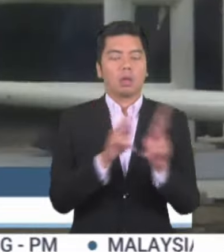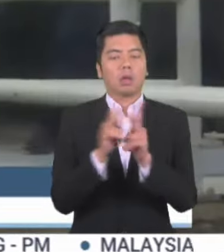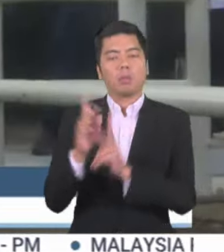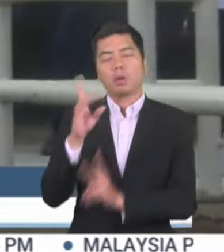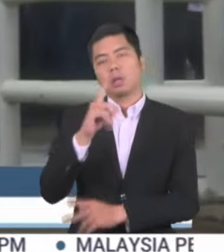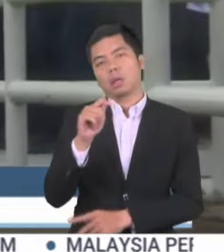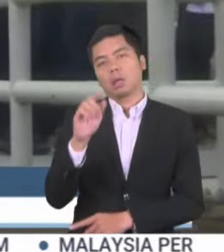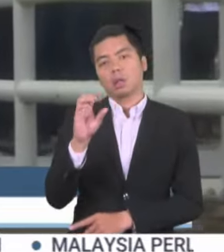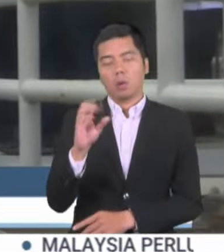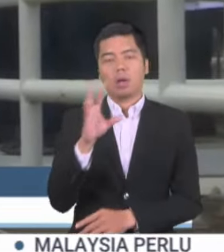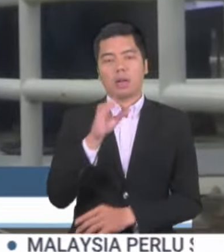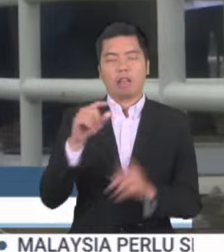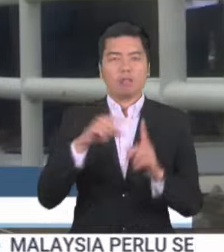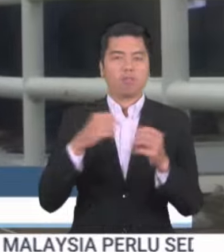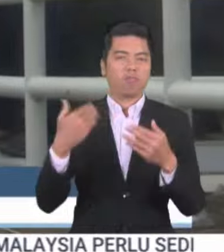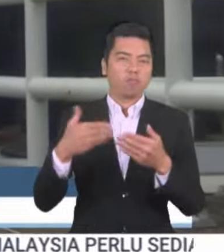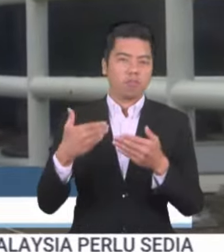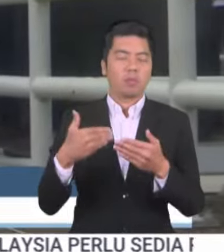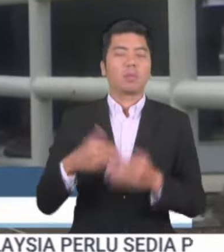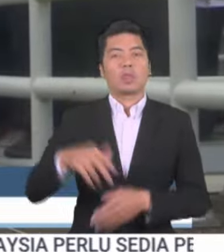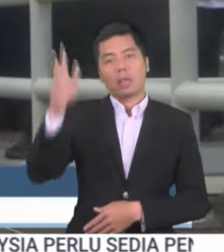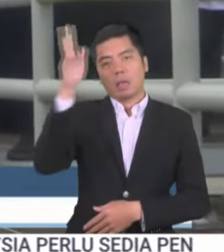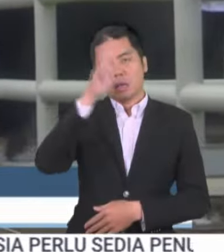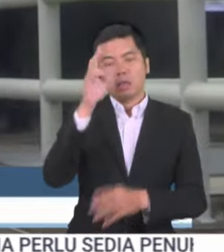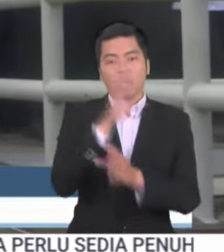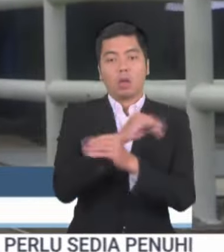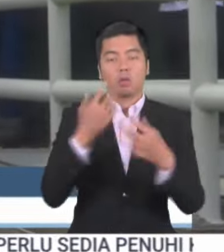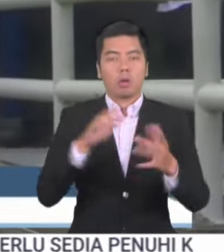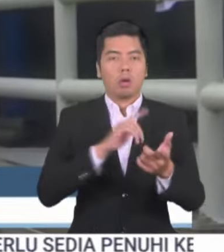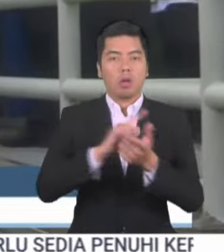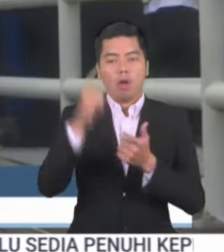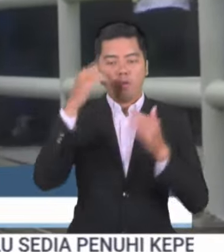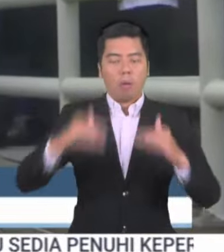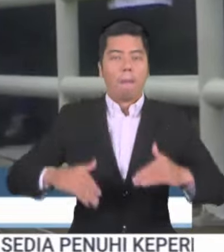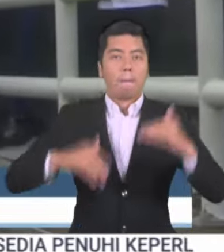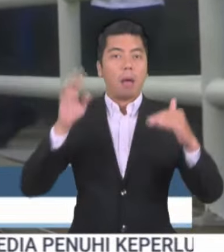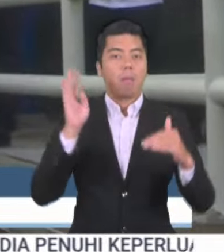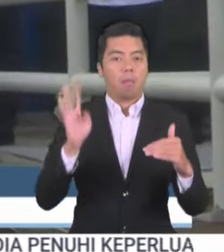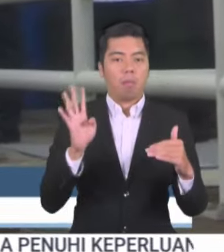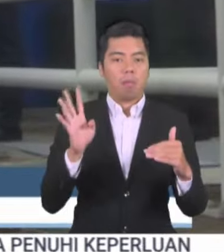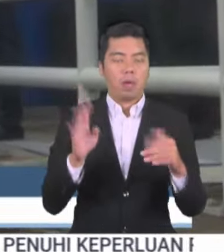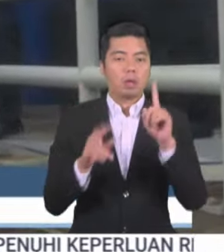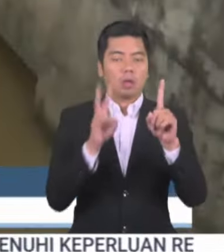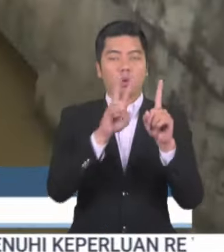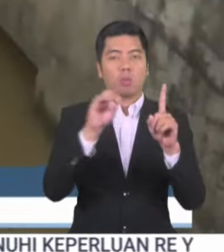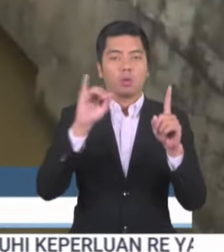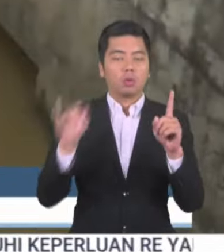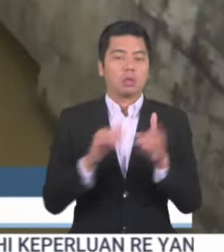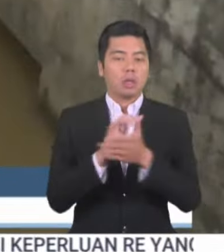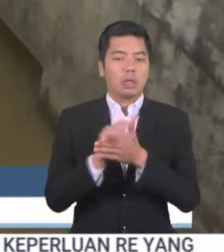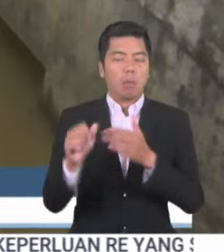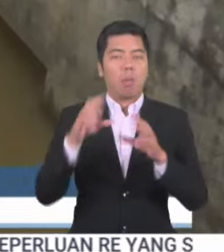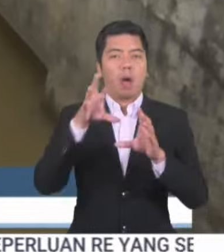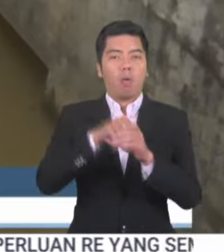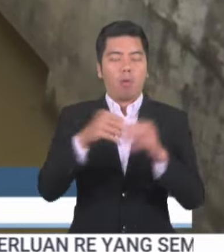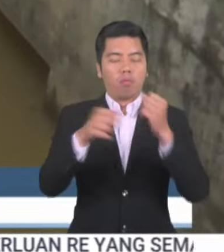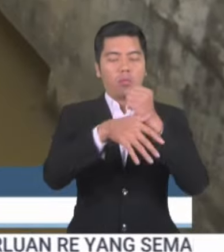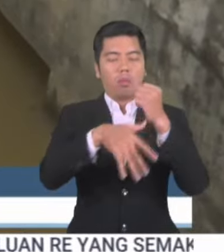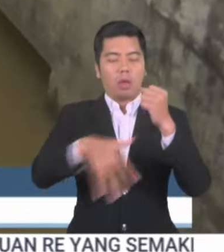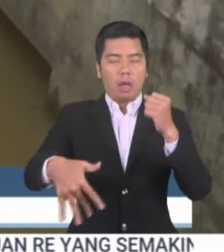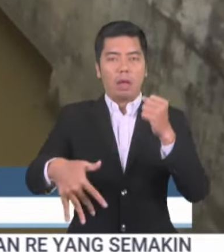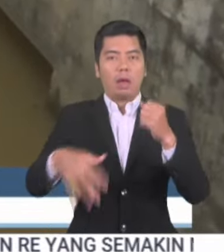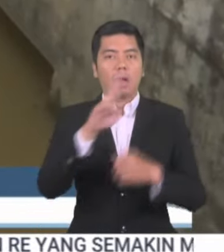dan kawasan sekitarnya. Kerajaan Sarawak juga meluluskan fasa 4 dengan kos RM120 juta di bawah rancangan